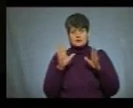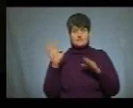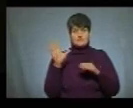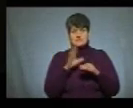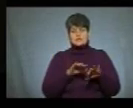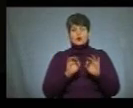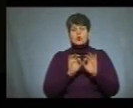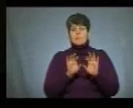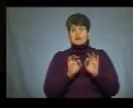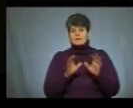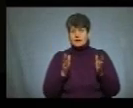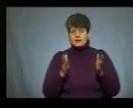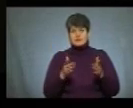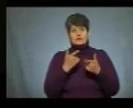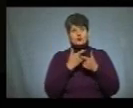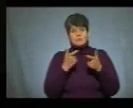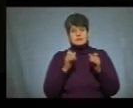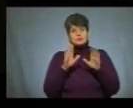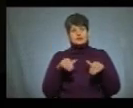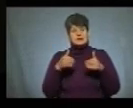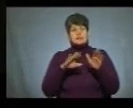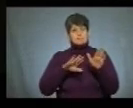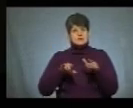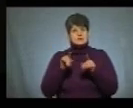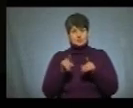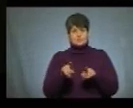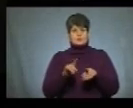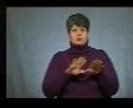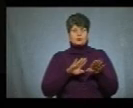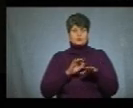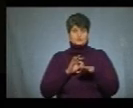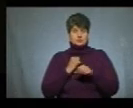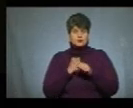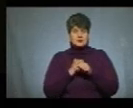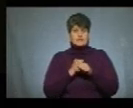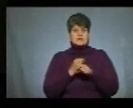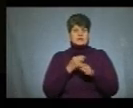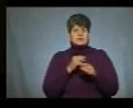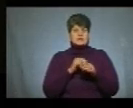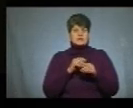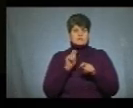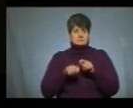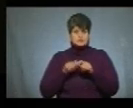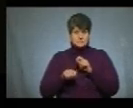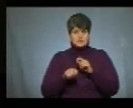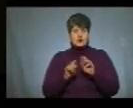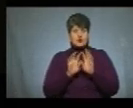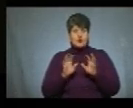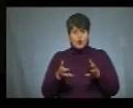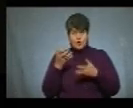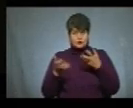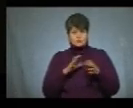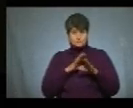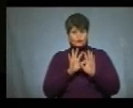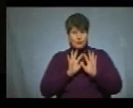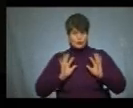коментарі і інформація буде надана після того, як проведуть слідчі дії. Котлован був огороджений, дотримано всі вимог з